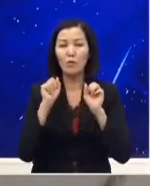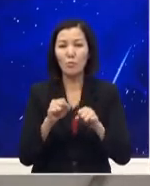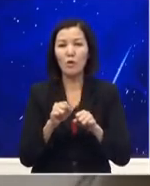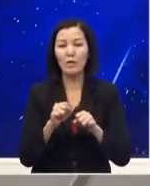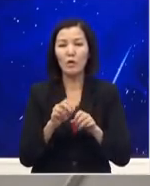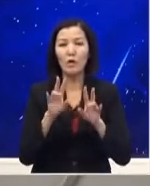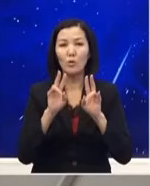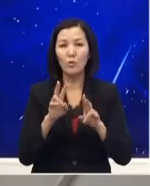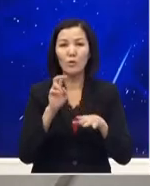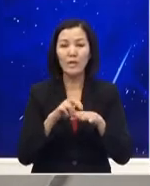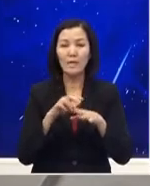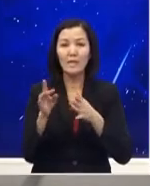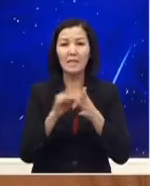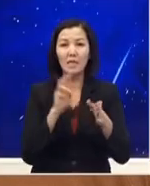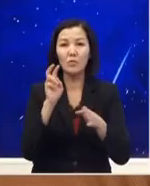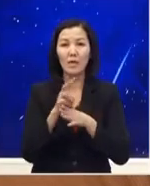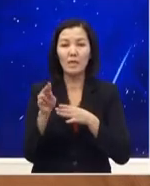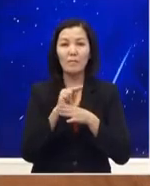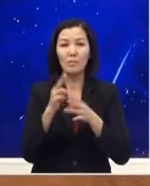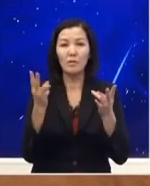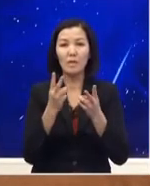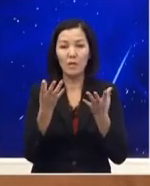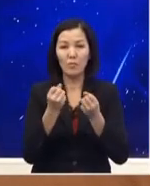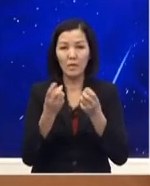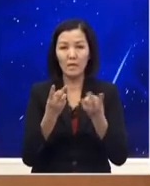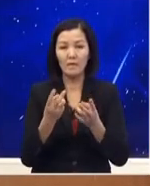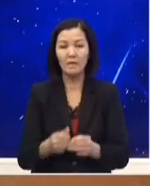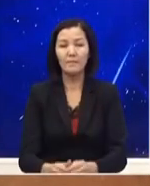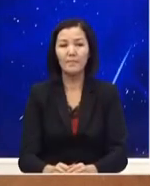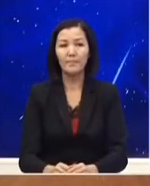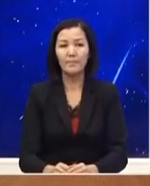дәрігерлердің көмегіне жүгіну керек дейді. Көктемде ауырып, ауырмай қалып,